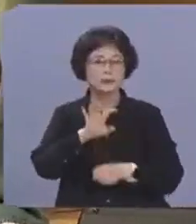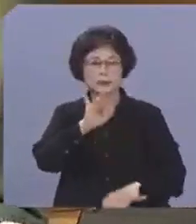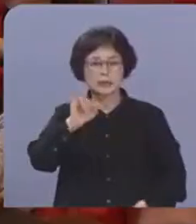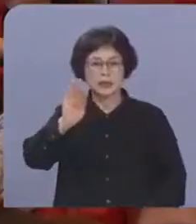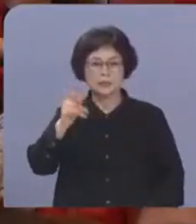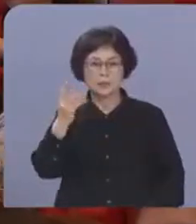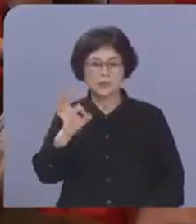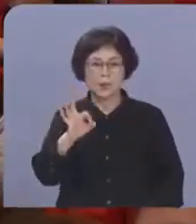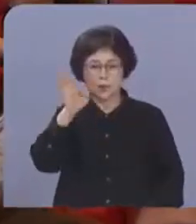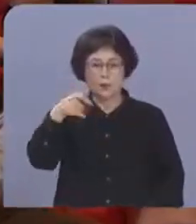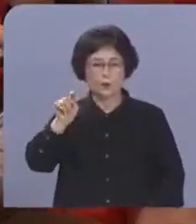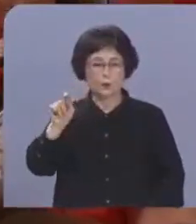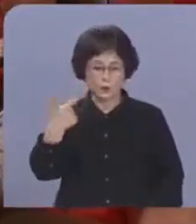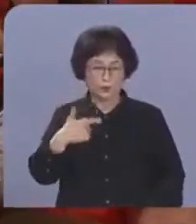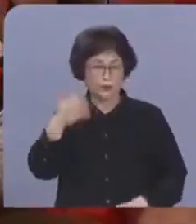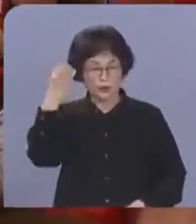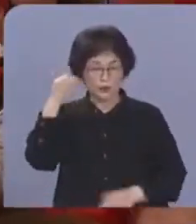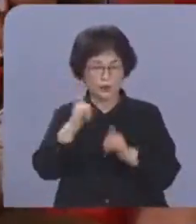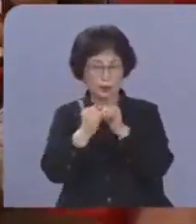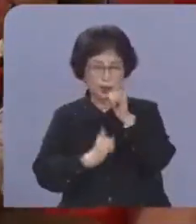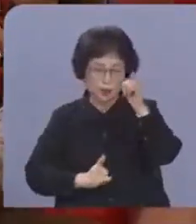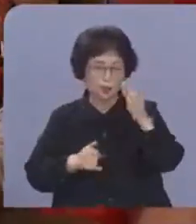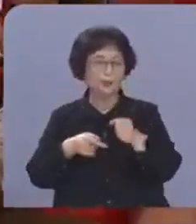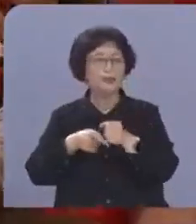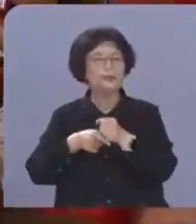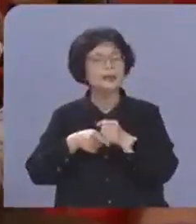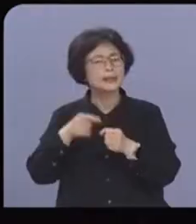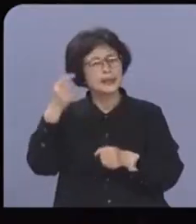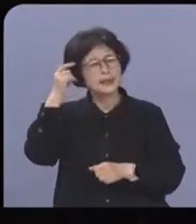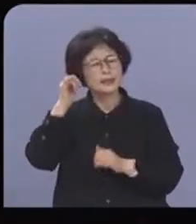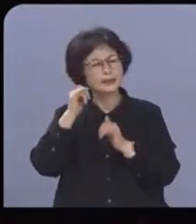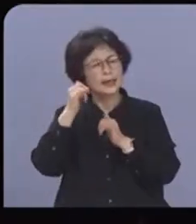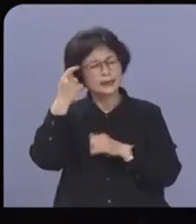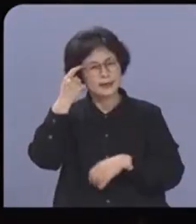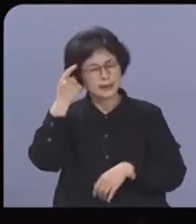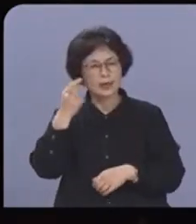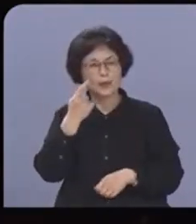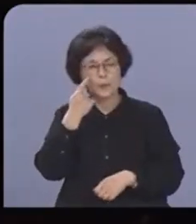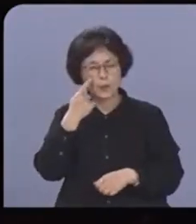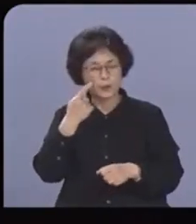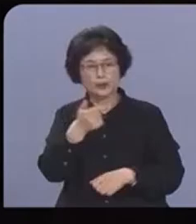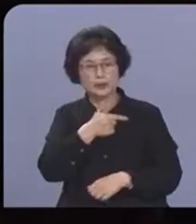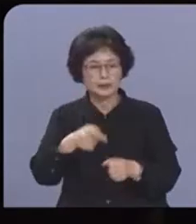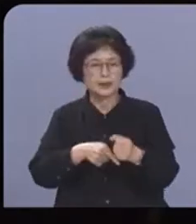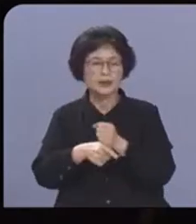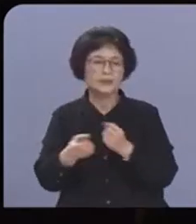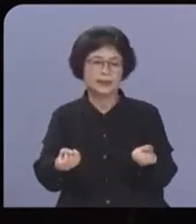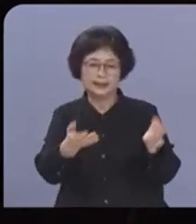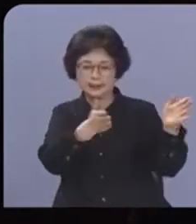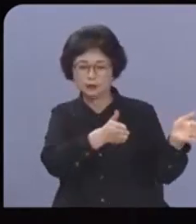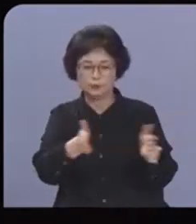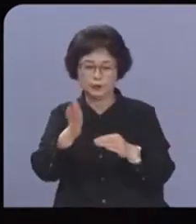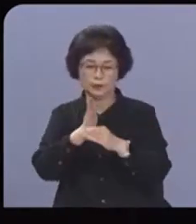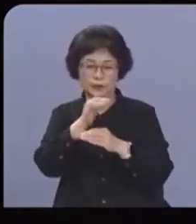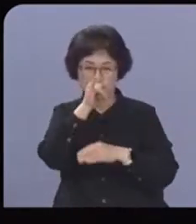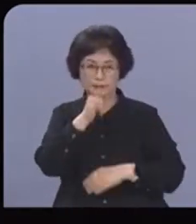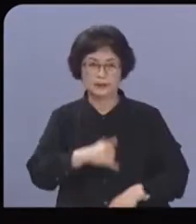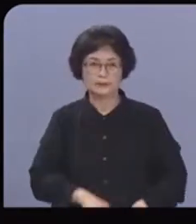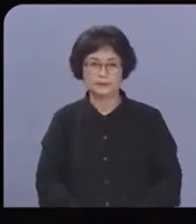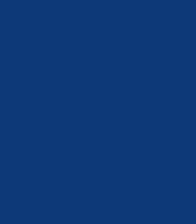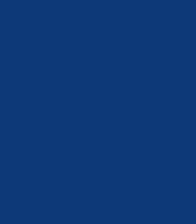코미디 역사를 짚어보는 의미 있는 행사를 펼칠 예정입니다. KBS 뉴스 황현규입니다.